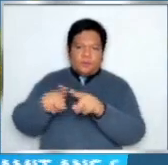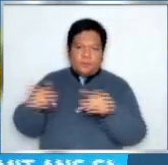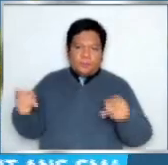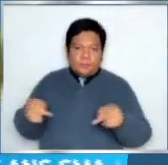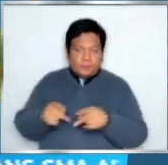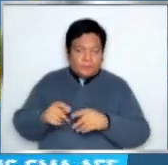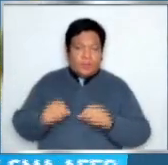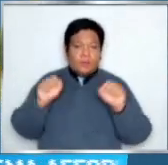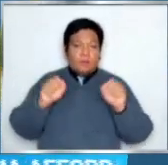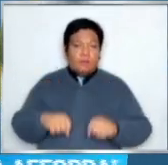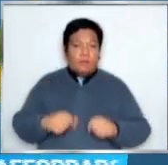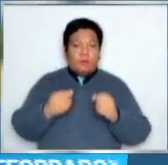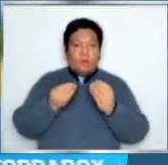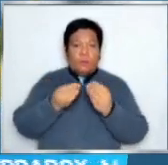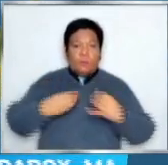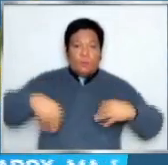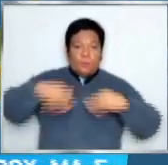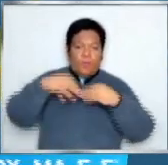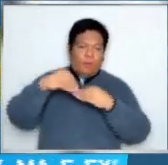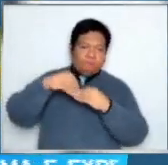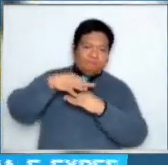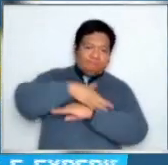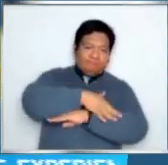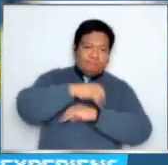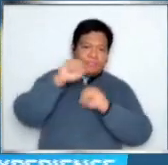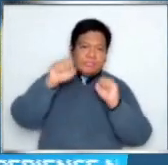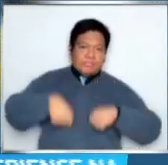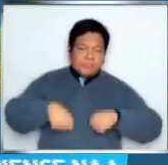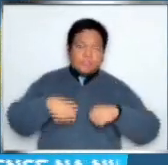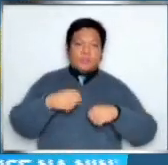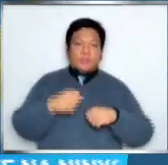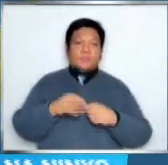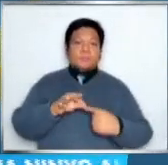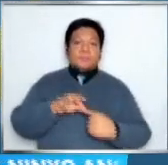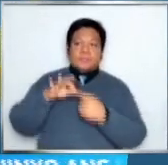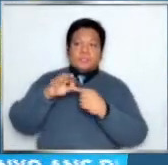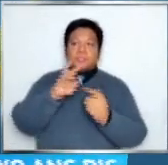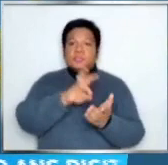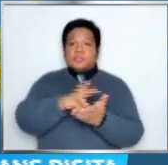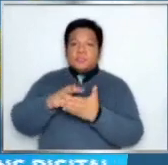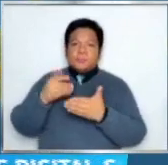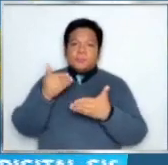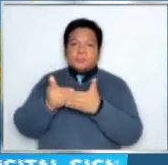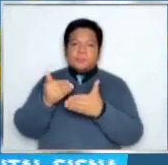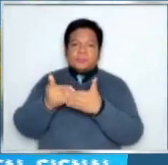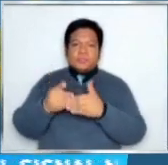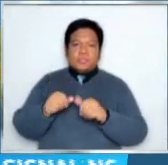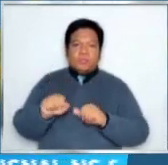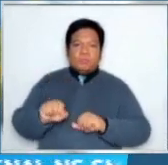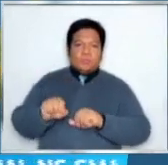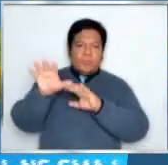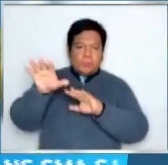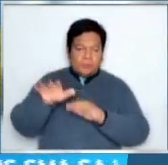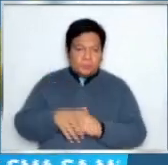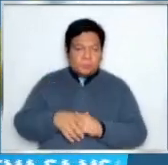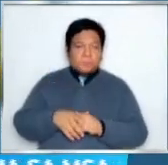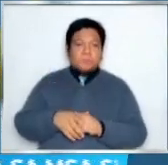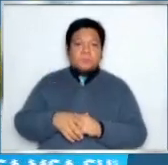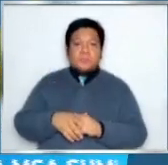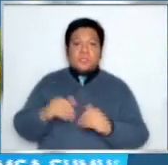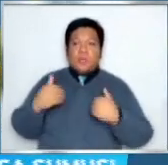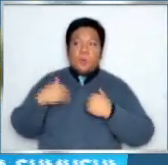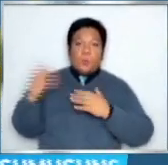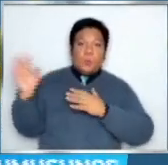mga pagguho ng lupa, lalong-lalong po sa mga areas na malapit sa paanan ng bundok. Samantala yung hangin naman na dala ni Julina, no?